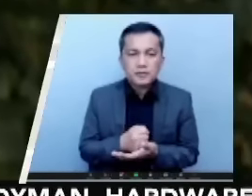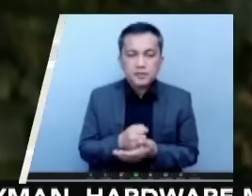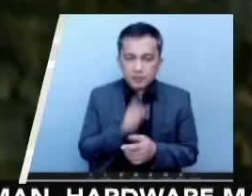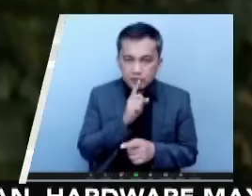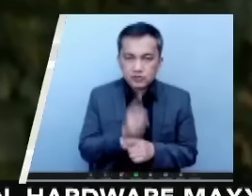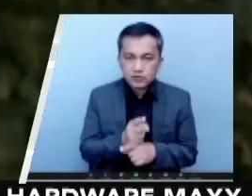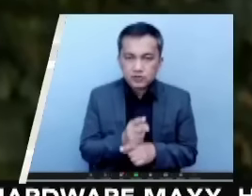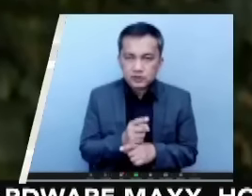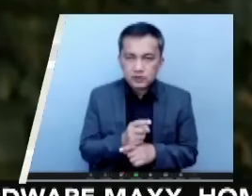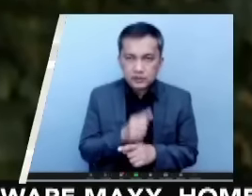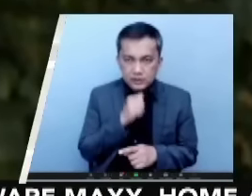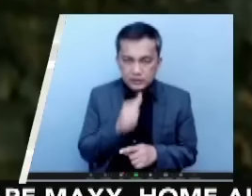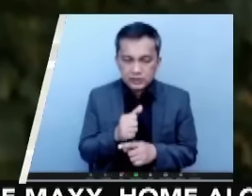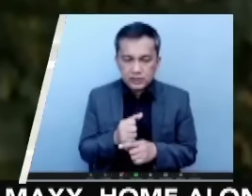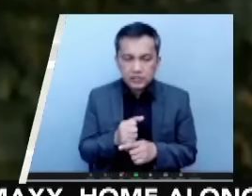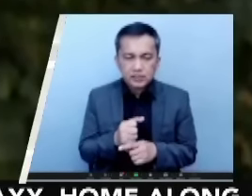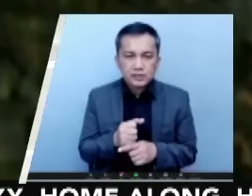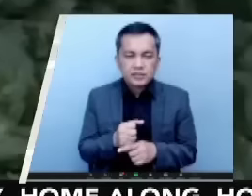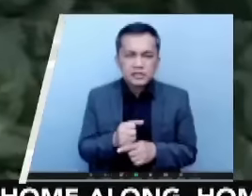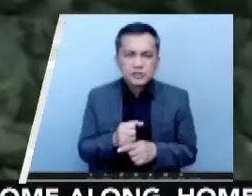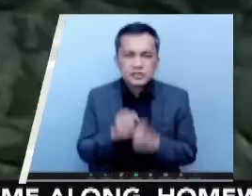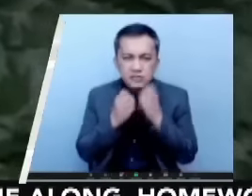babaratin sa presyo.